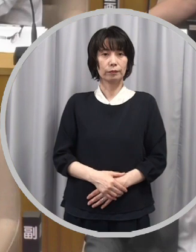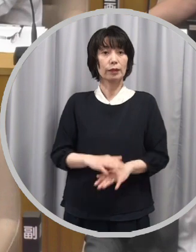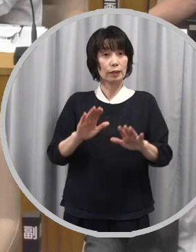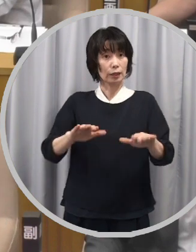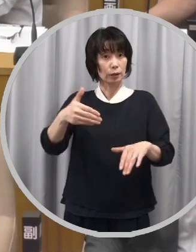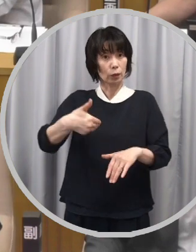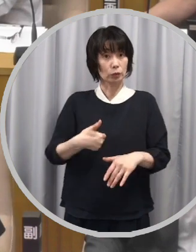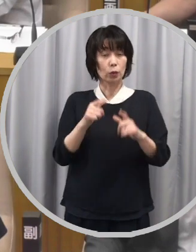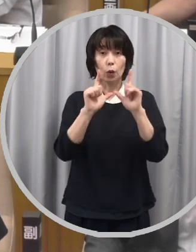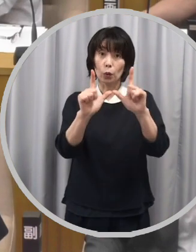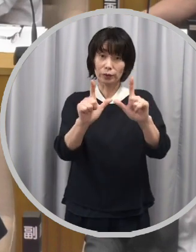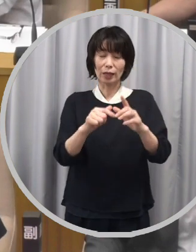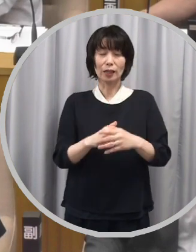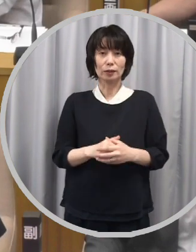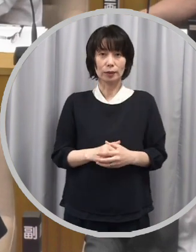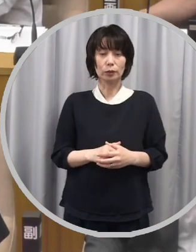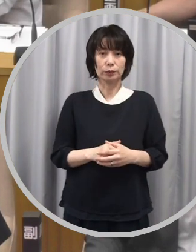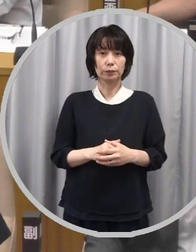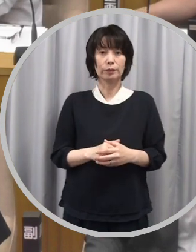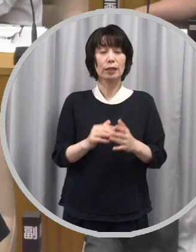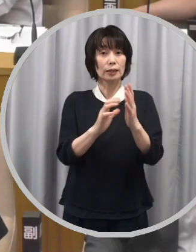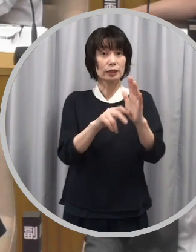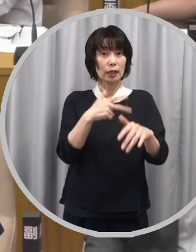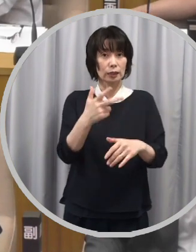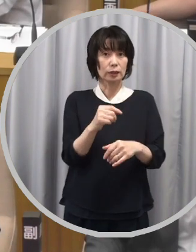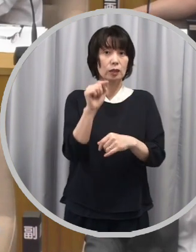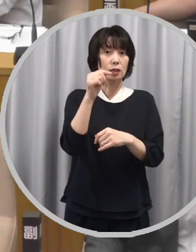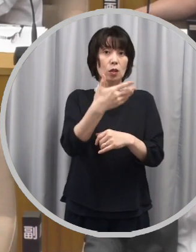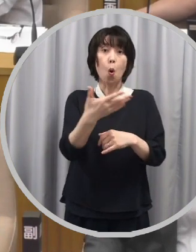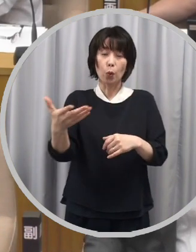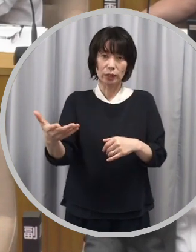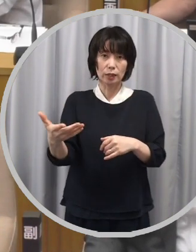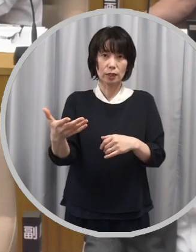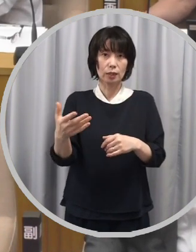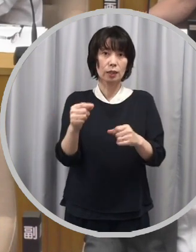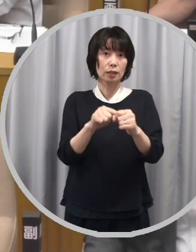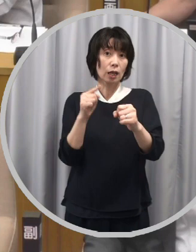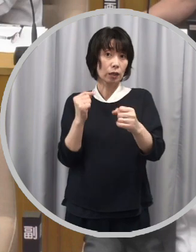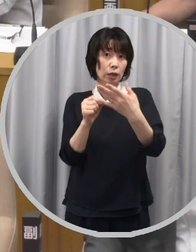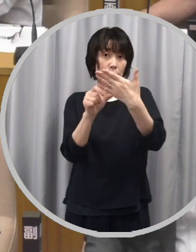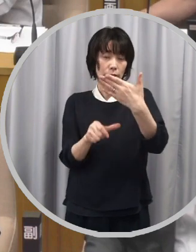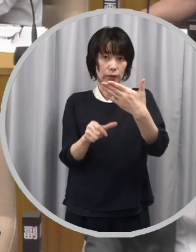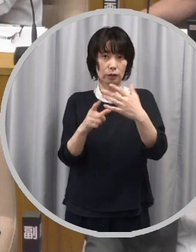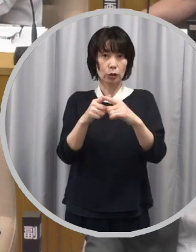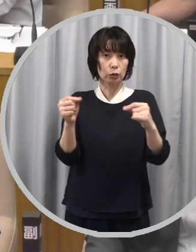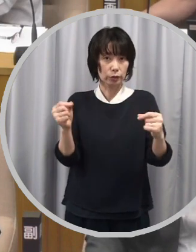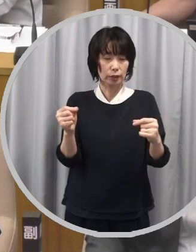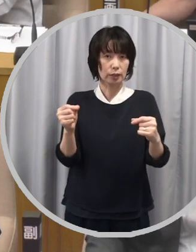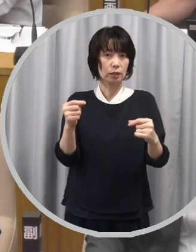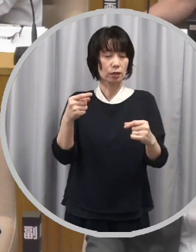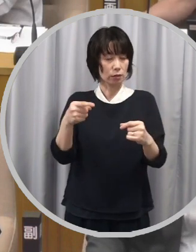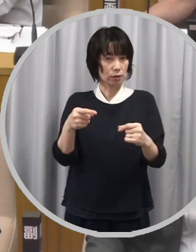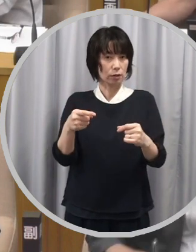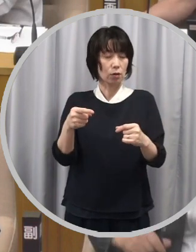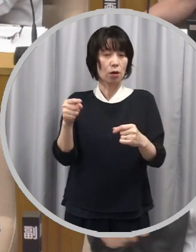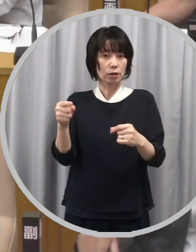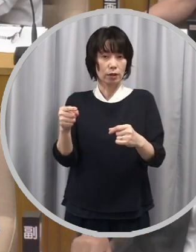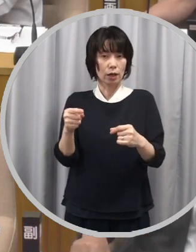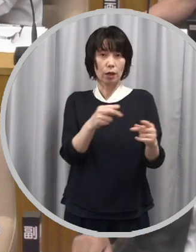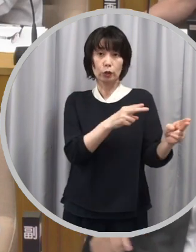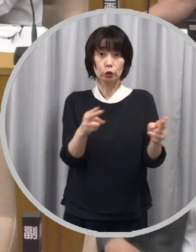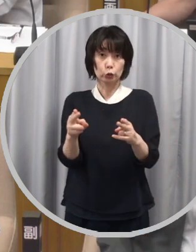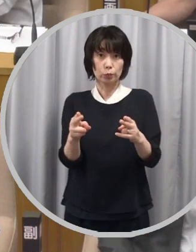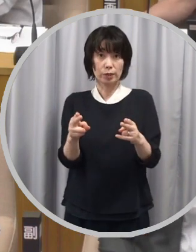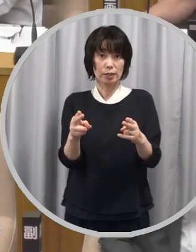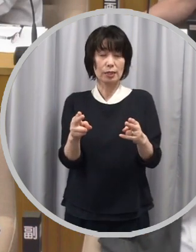ただいまのご質問にお答えをいたします。石狩市沖は昨年9月の国の公表におきましては、一定の準備